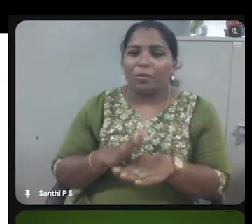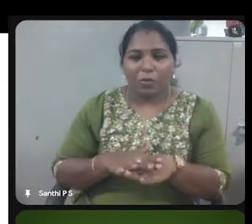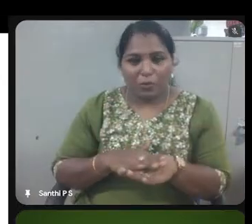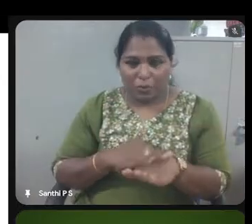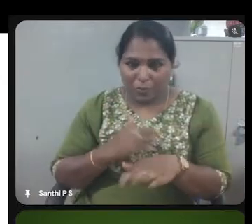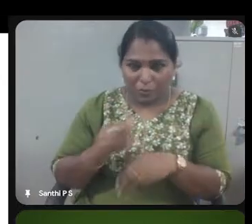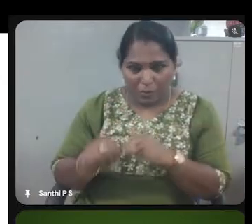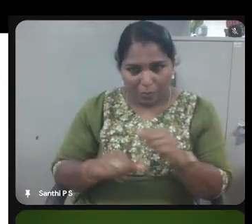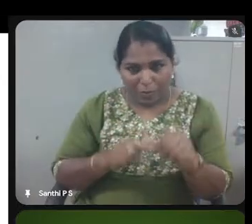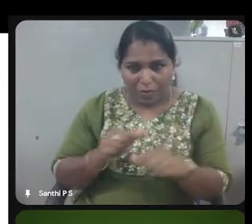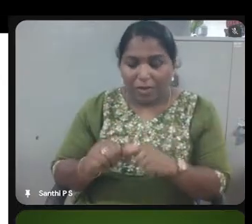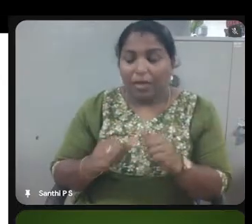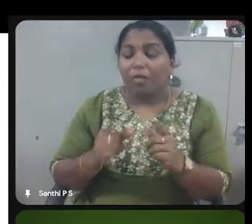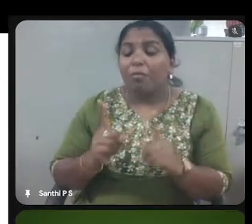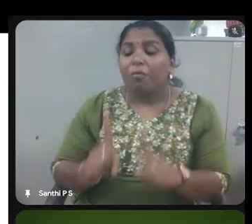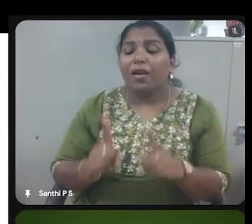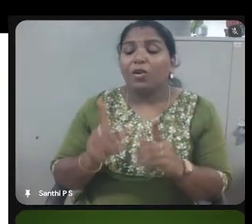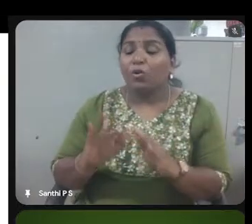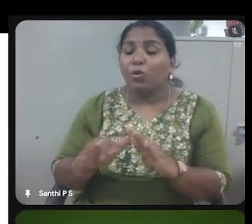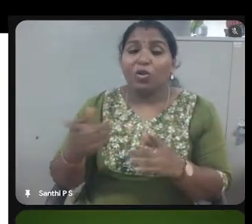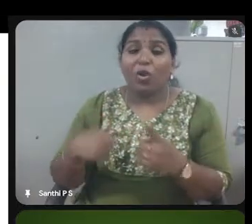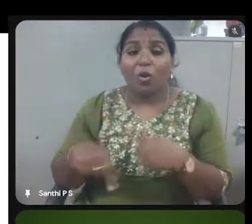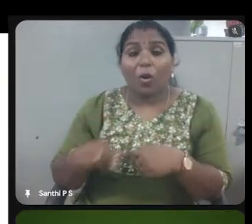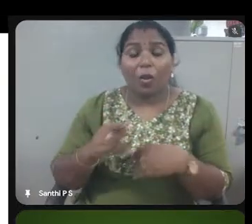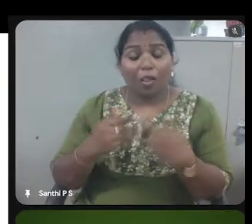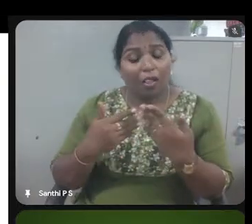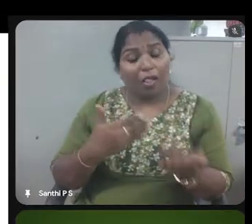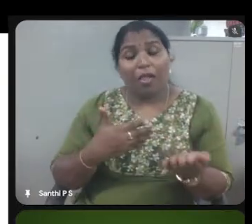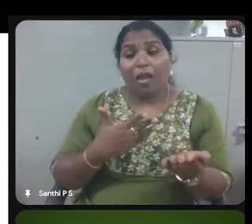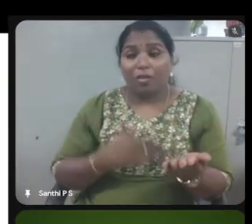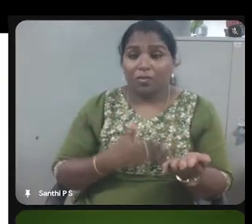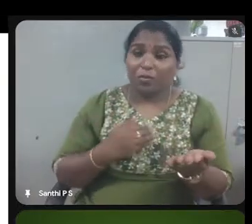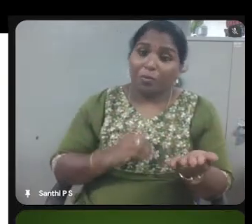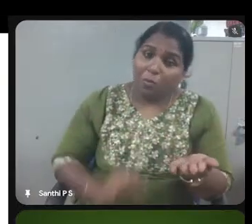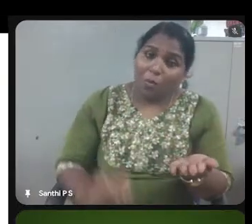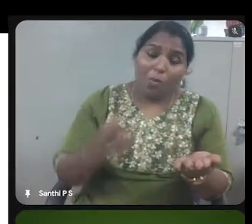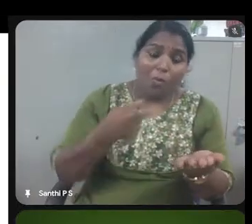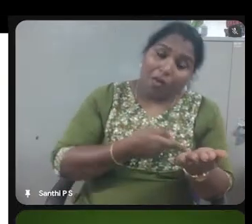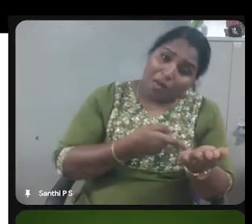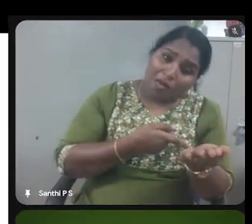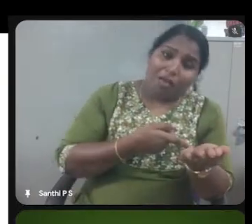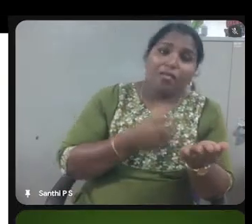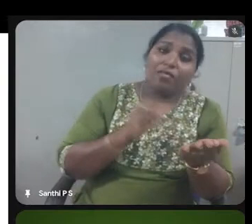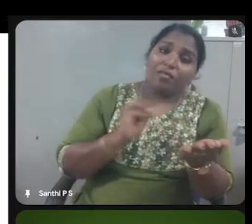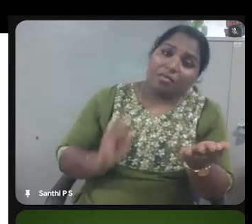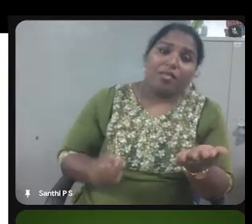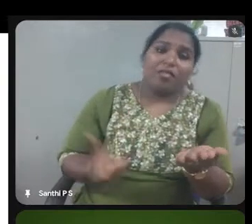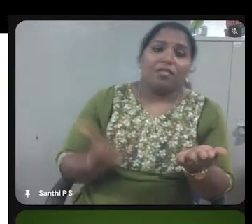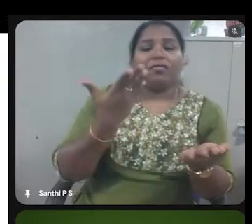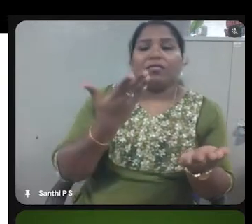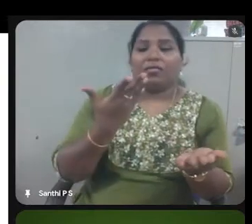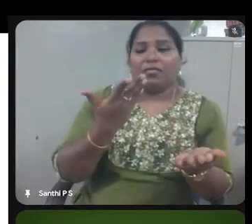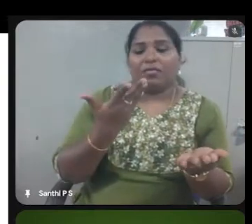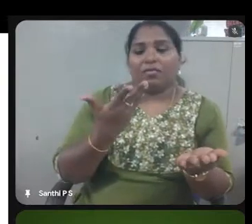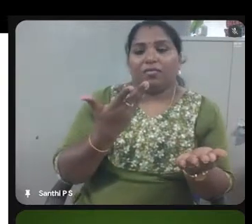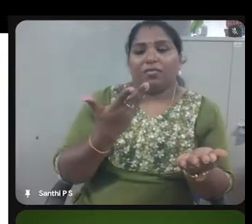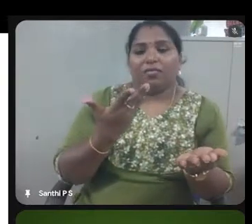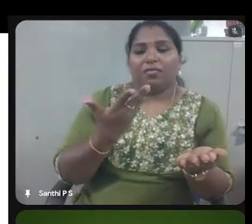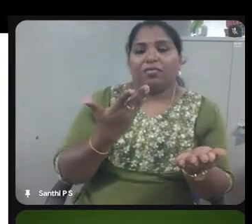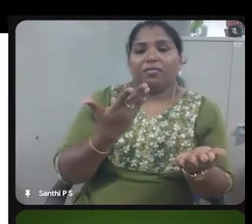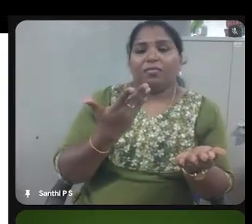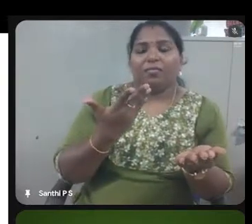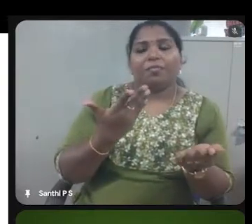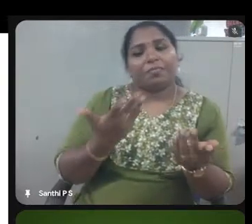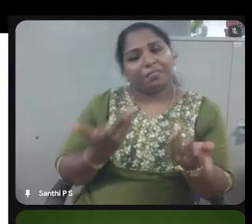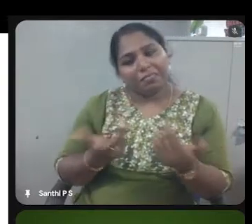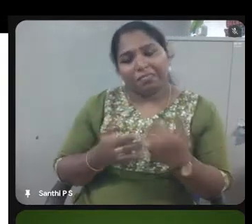ആണെങ്കിലും കുട്ടികൾ അതിൻ്റെ അകത്ത് തന്നെയാണ് ജനിക്കുന്നത്. അപ്പൊ അത് അവരുടെ ഒരു ഭാഗമാണ്. ഈ കാര്യങ്ങളൊന്നും